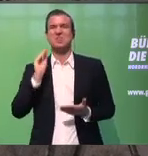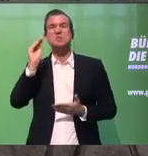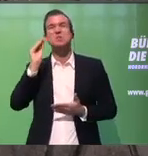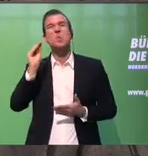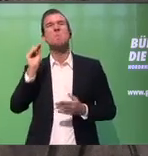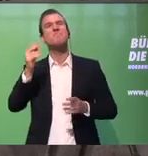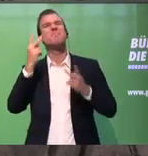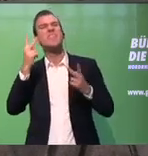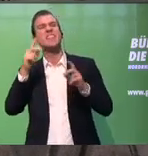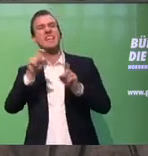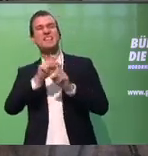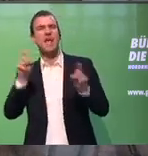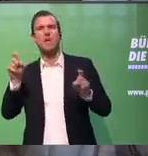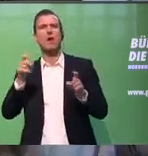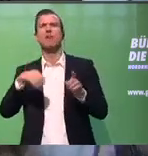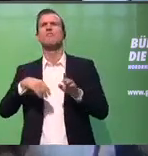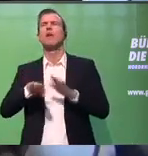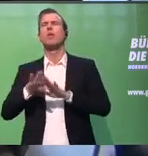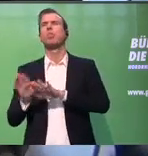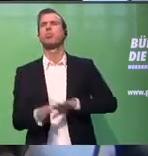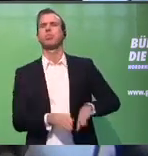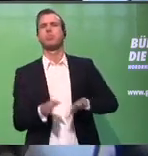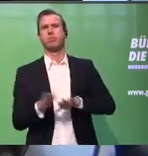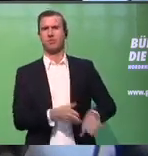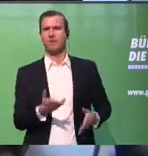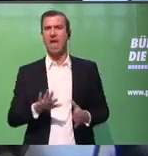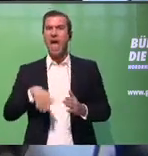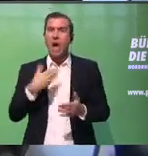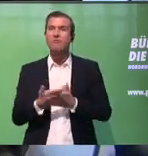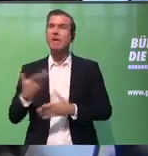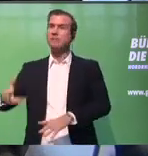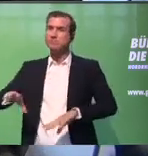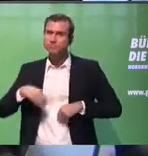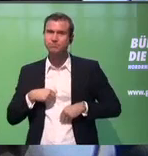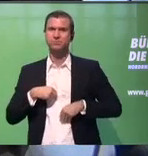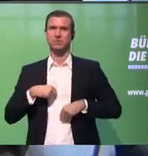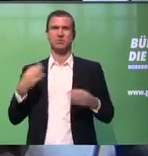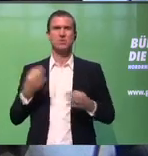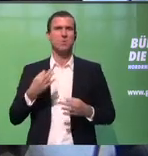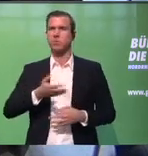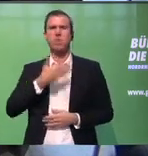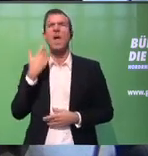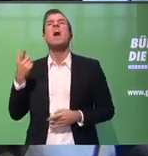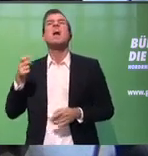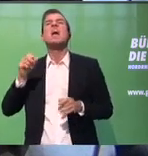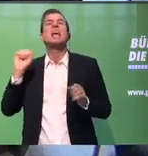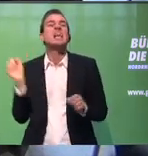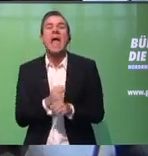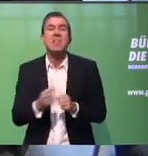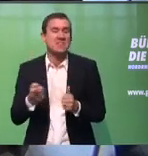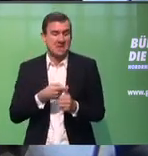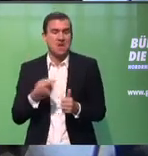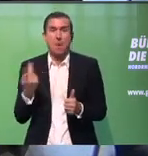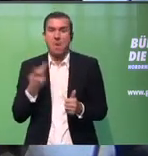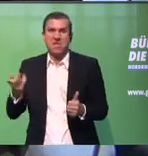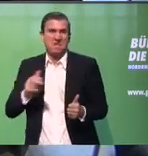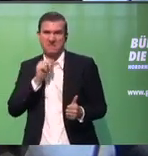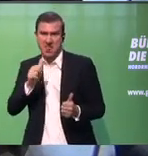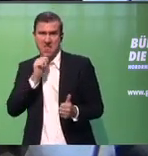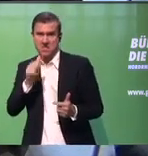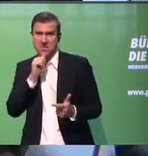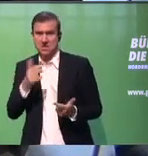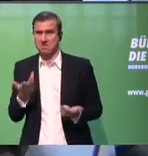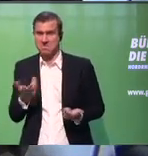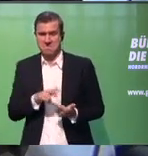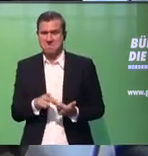Zukunftsfragen einfach ausgeklammert. Die Aufgaben werden nicht angegangen, konnten oder wollten auch nicht wirklich hier